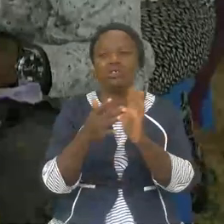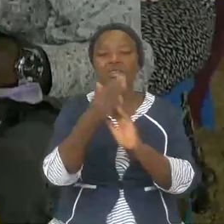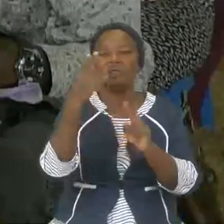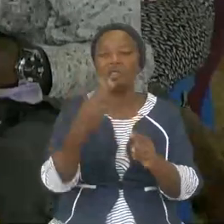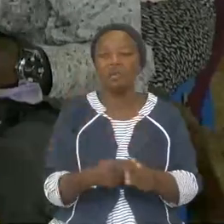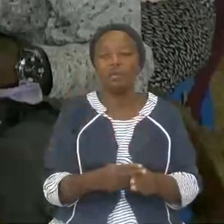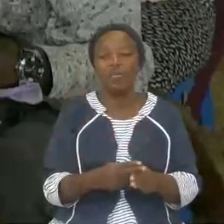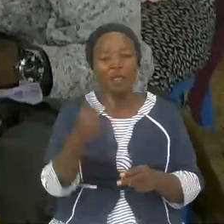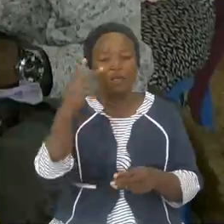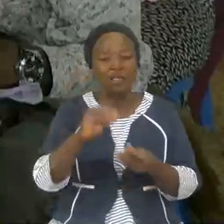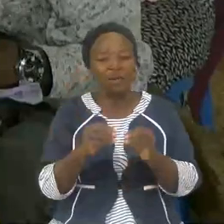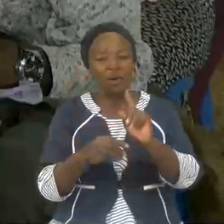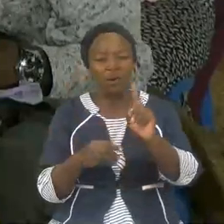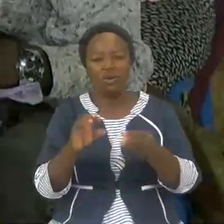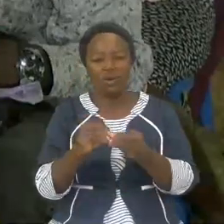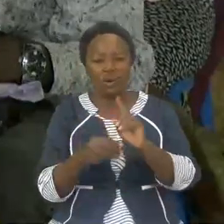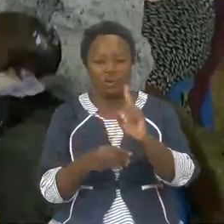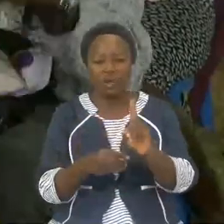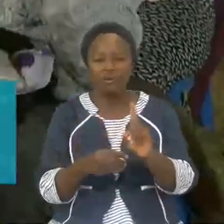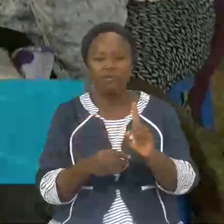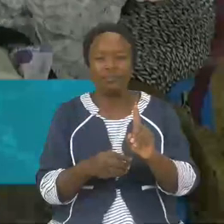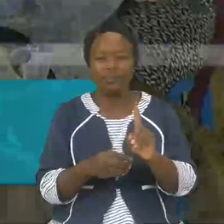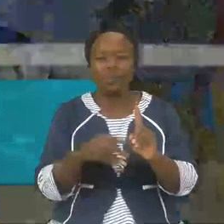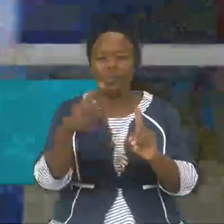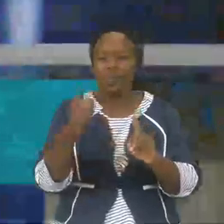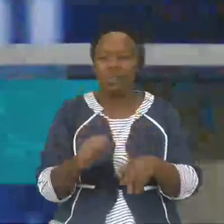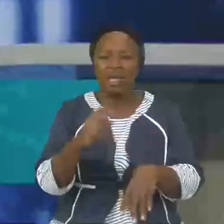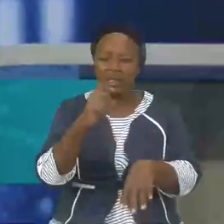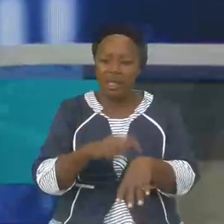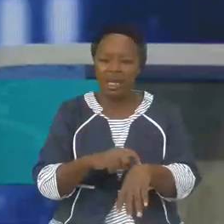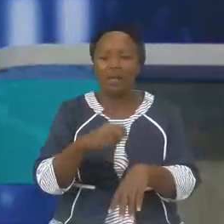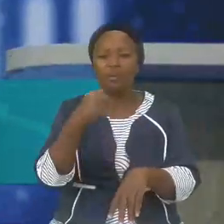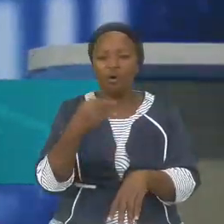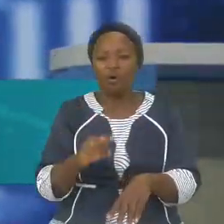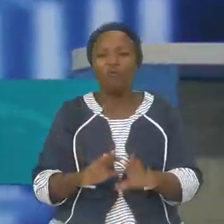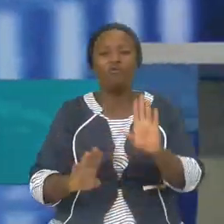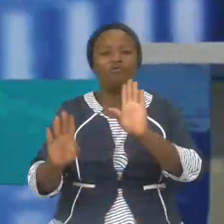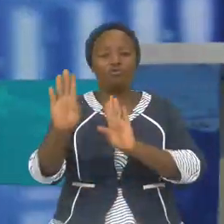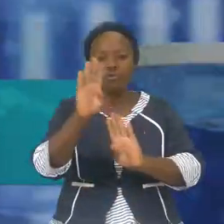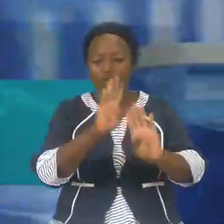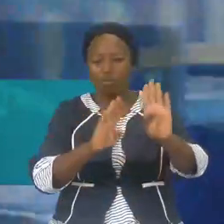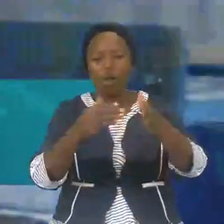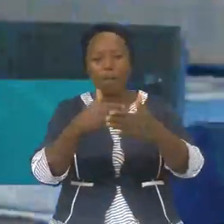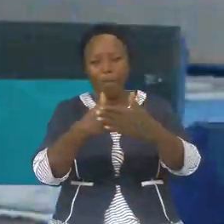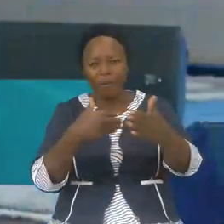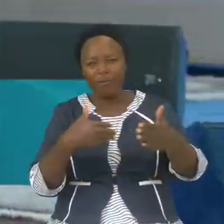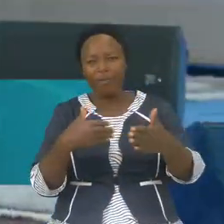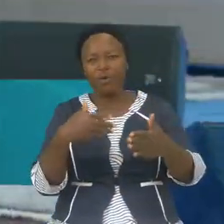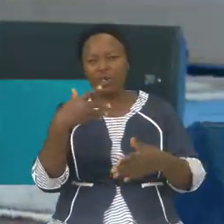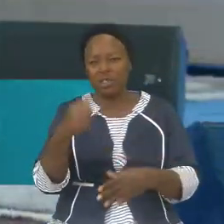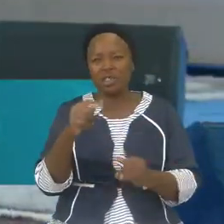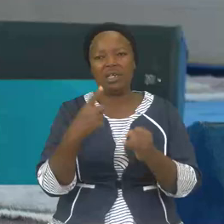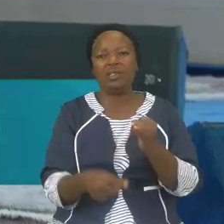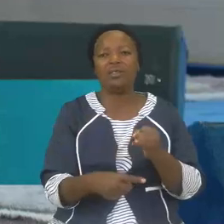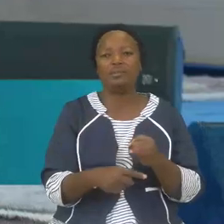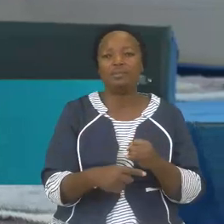de Jésus-Christ. Voyons le numéro 1 ici, numéro 1. Le temps de détresse